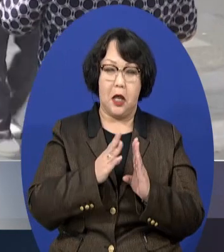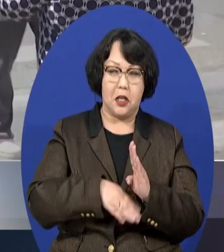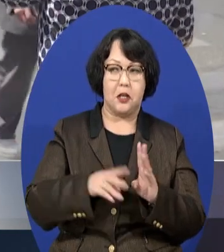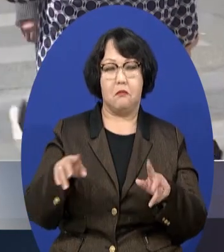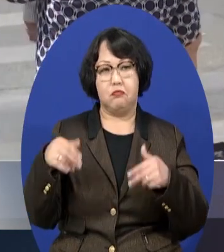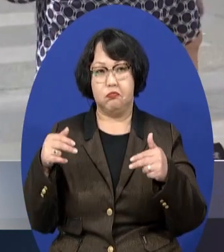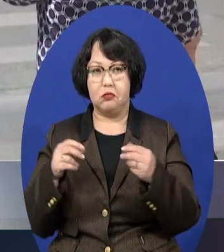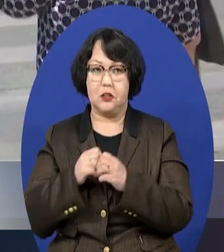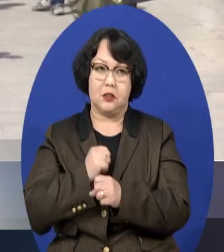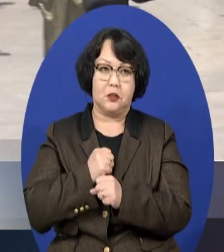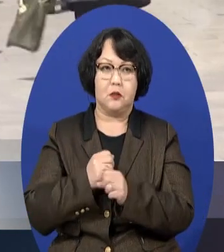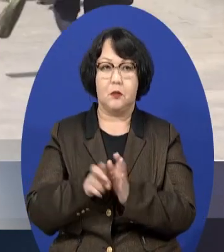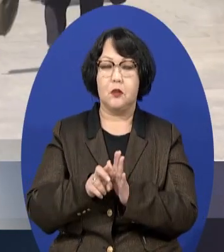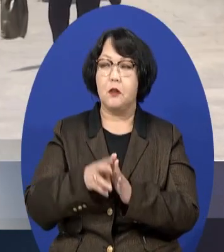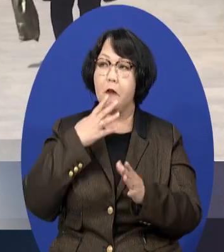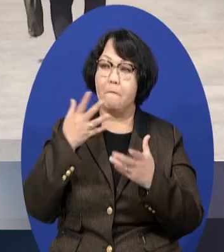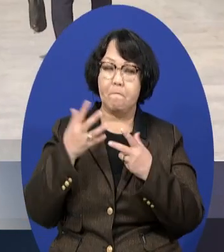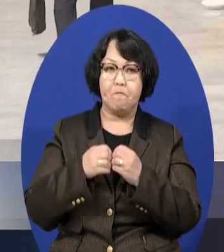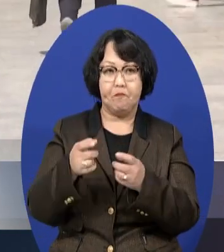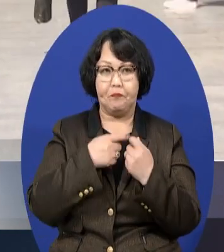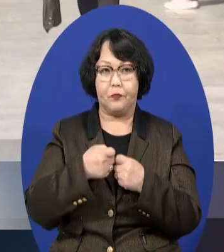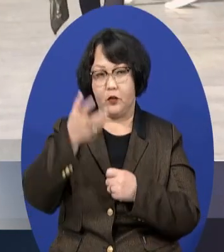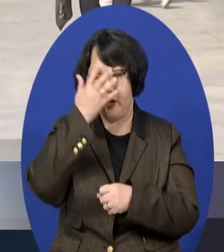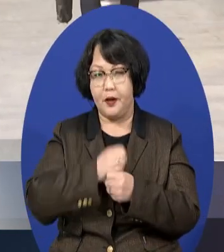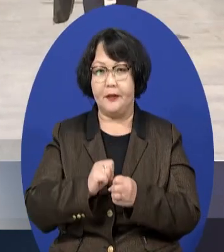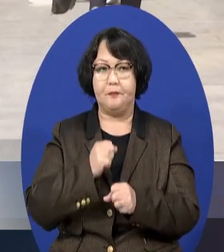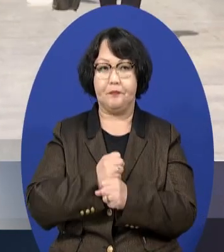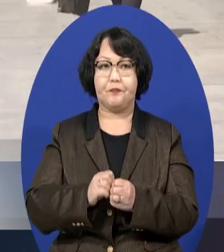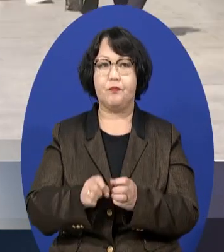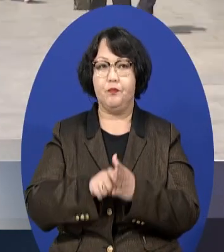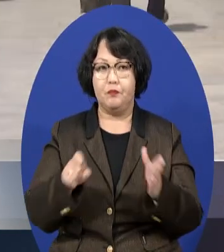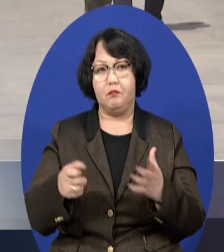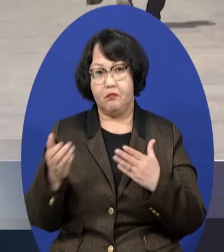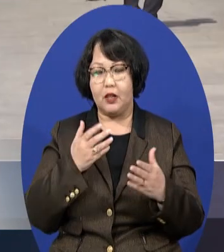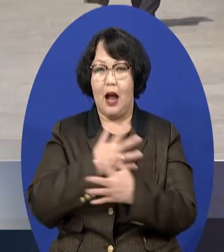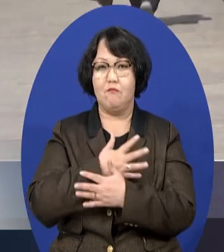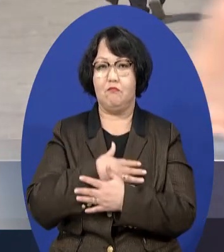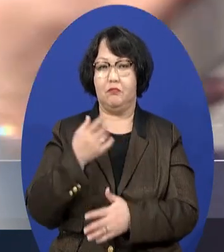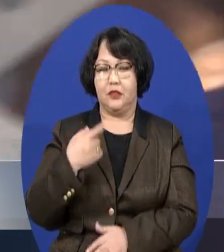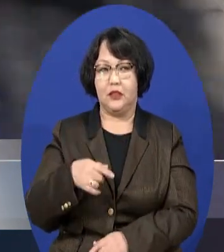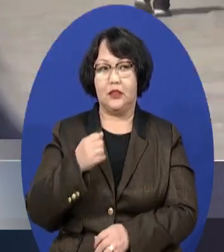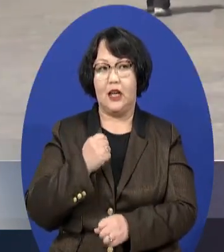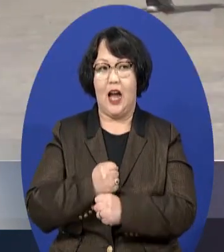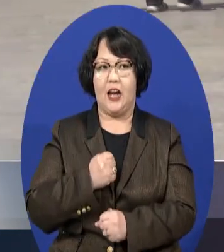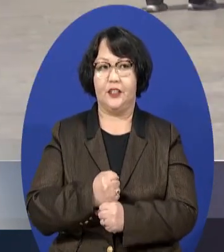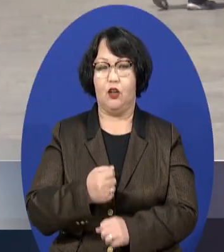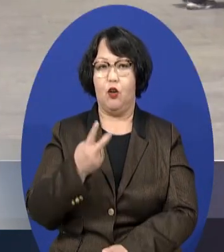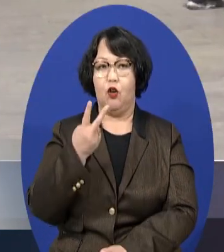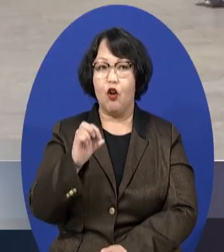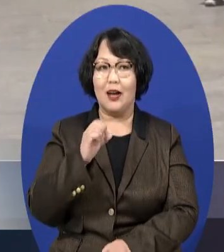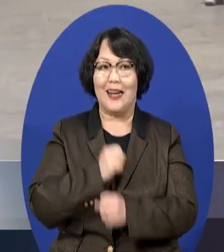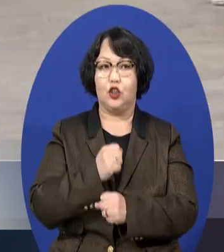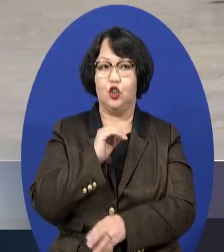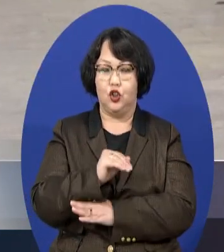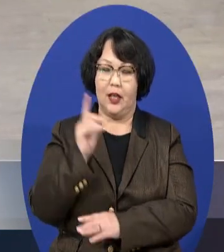ажил олгогчтой харилцан тохиролцсон. Төрийн албан хаагчийн ажилласан хугацааг харгалзан үндсэн амралтын ажлын 20 ажлын өдөр